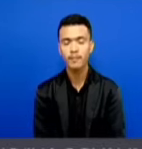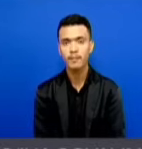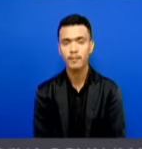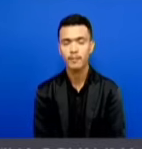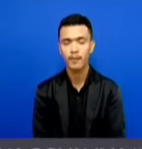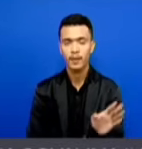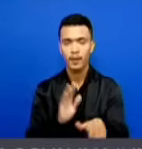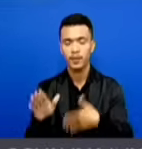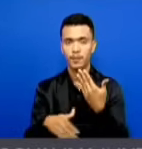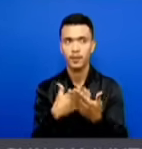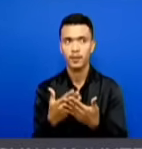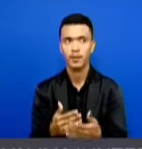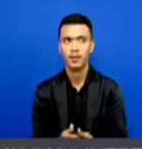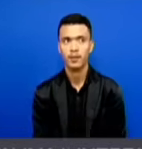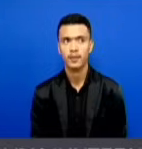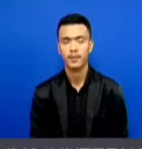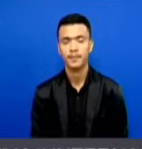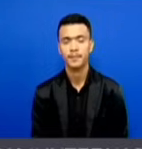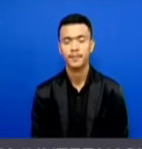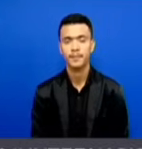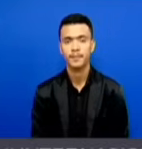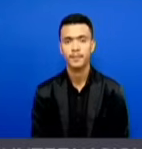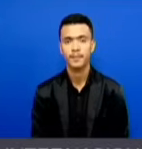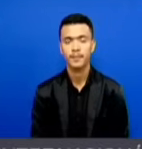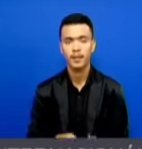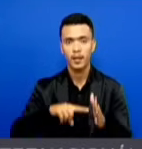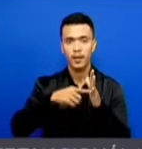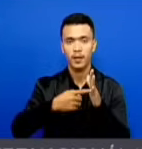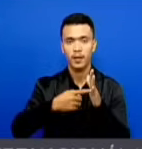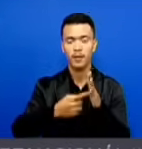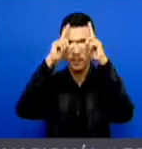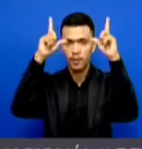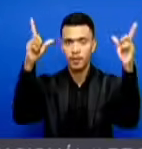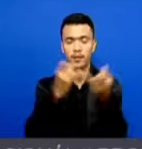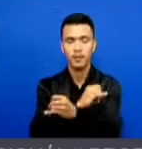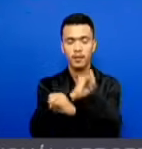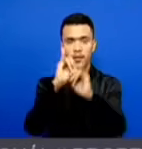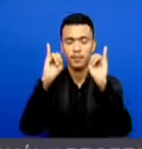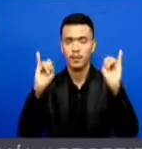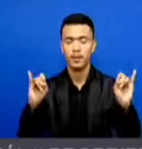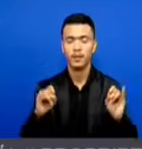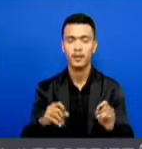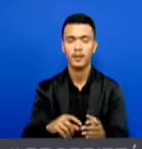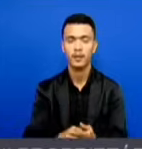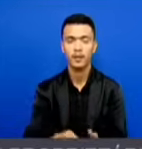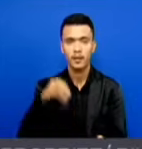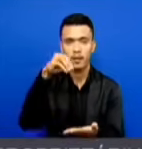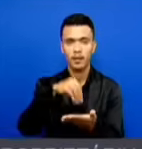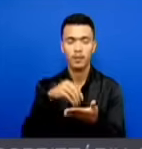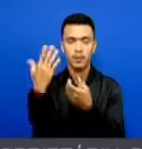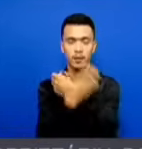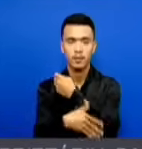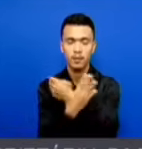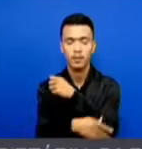Vintes no telespectadores Radio Televisão Timor Leste. Hau keras Timor Leste restaurani independência hatur nasau